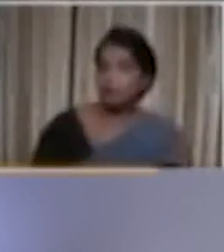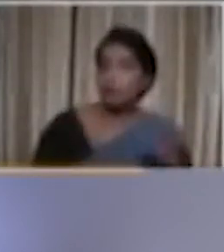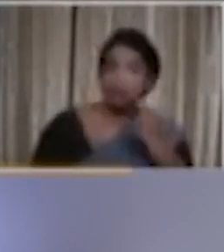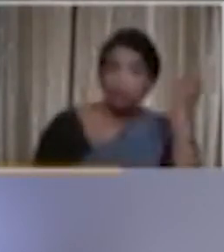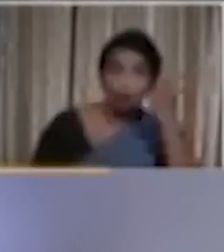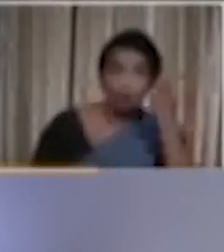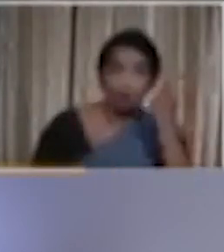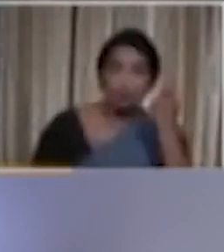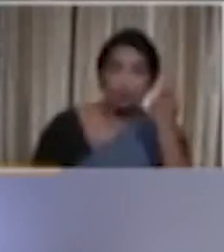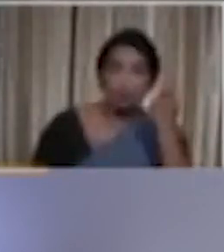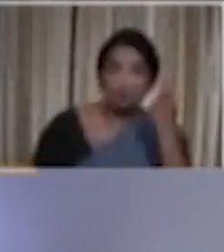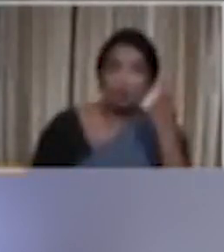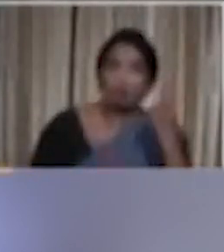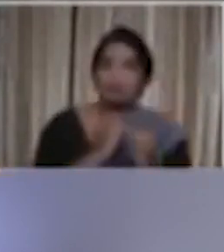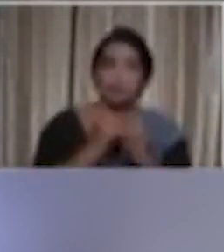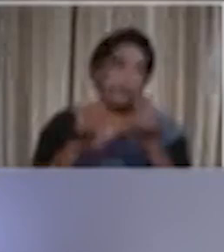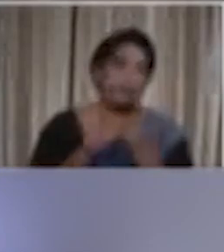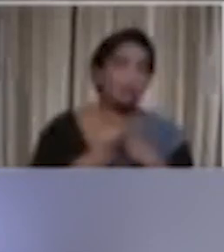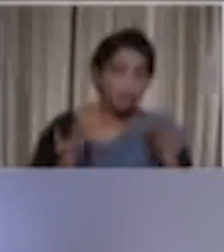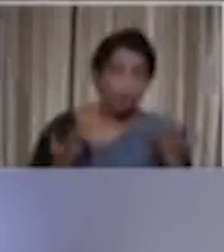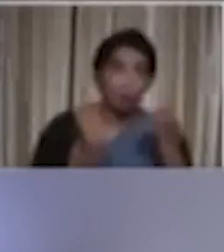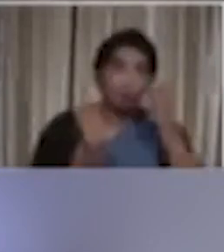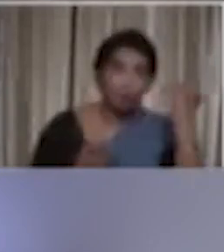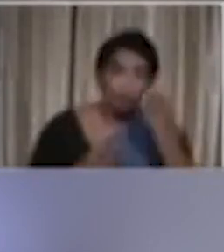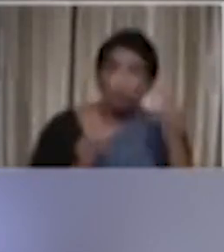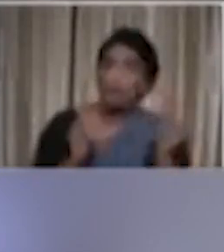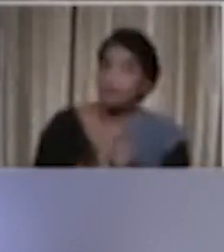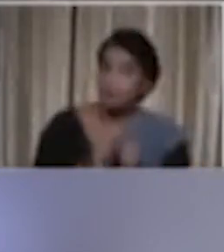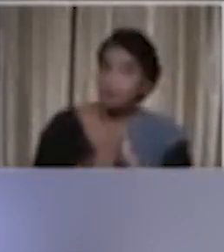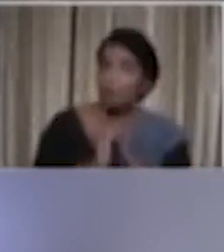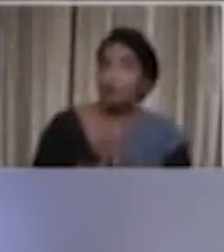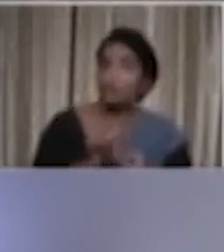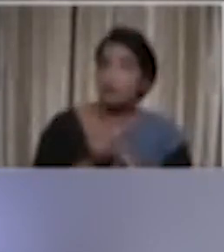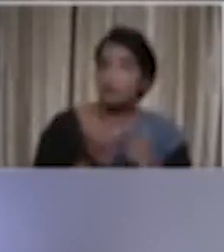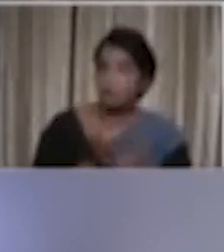හොයලා දෙන්න කවුරත් අපිට සහයෝගය දෙන්නේ නැහනේ. මුදල් හොයලා දීමේ කටයුත්ත සාගල් රත්නායක